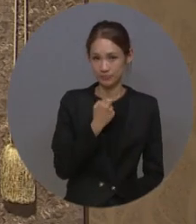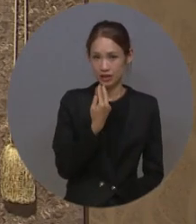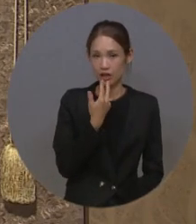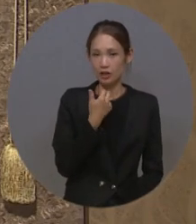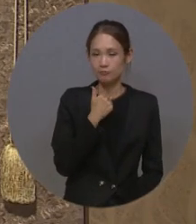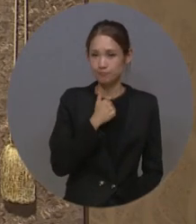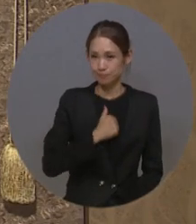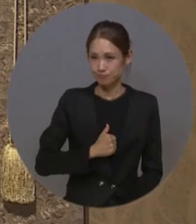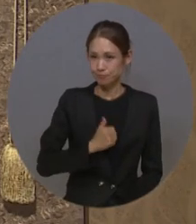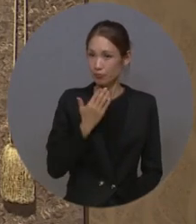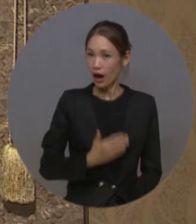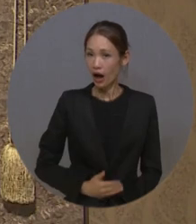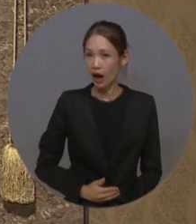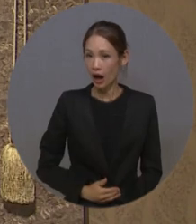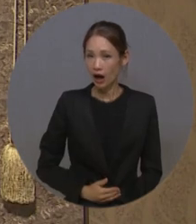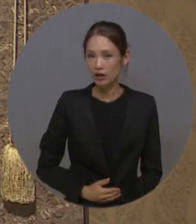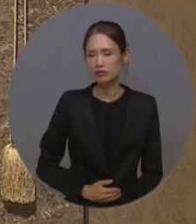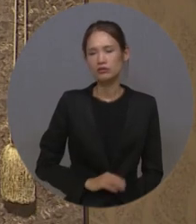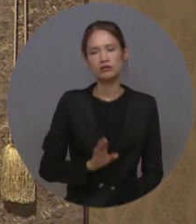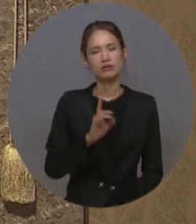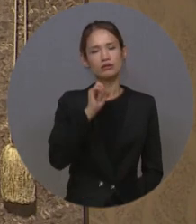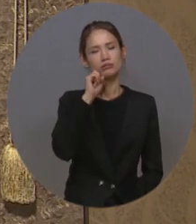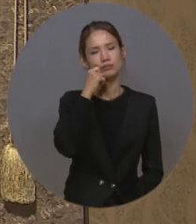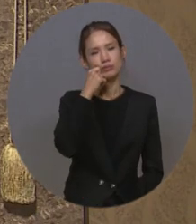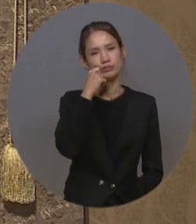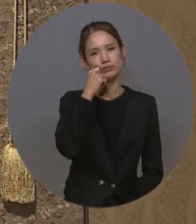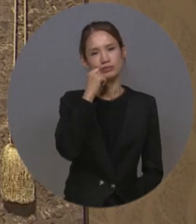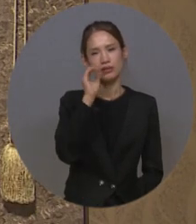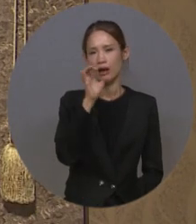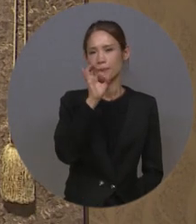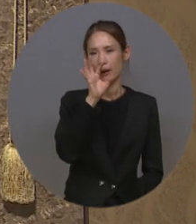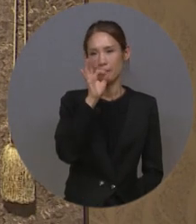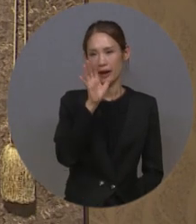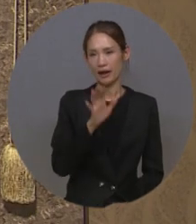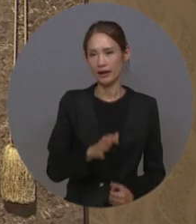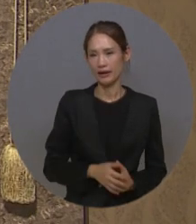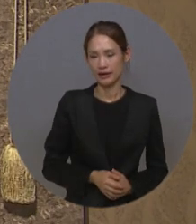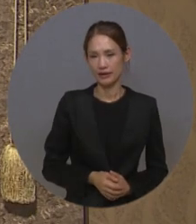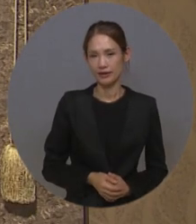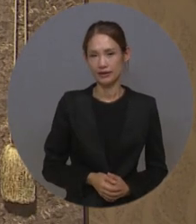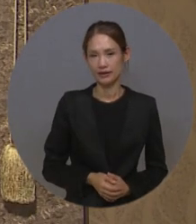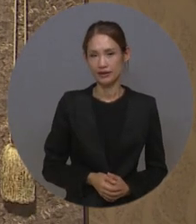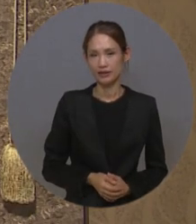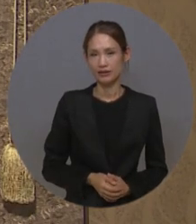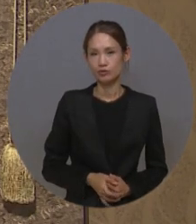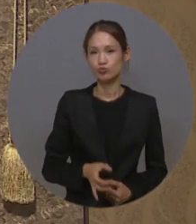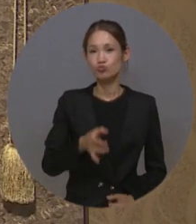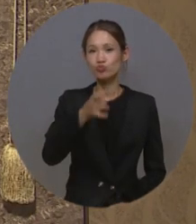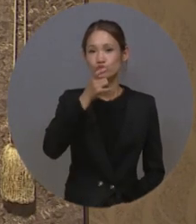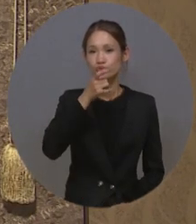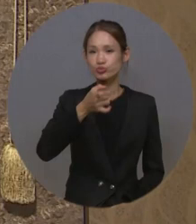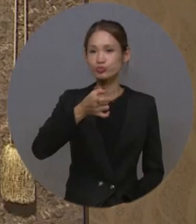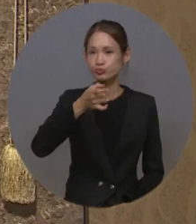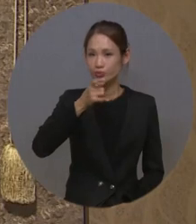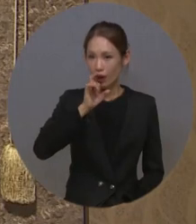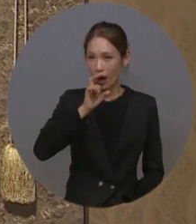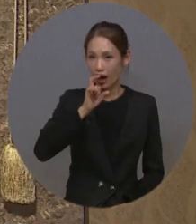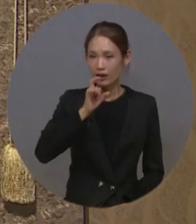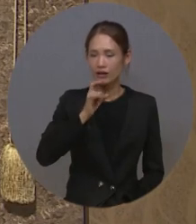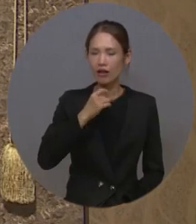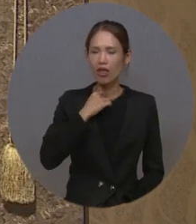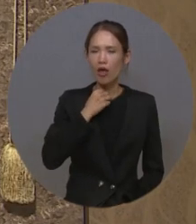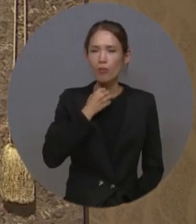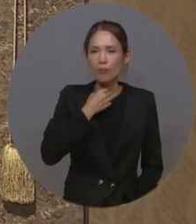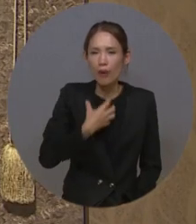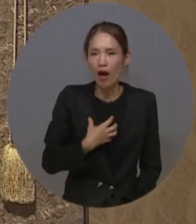있을까요? 어렵겠죠. 어려운 정도가 아니라 불가능하죠. 예. 물을 마시다가 살이